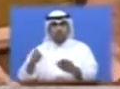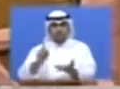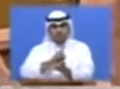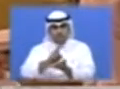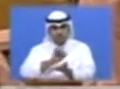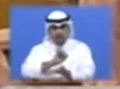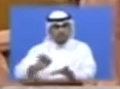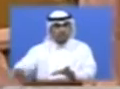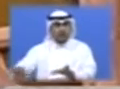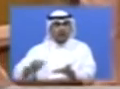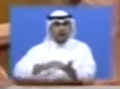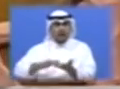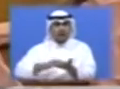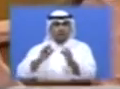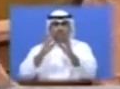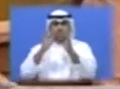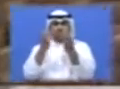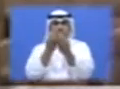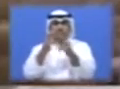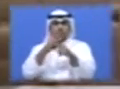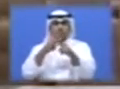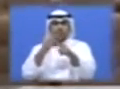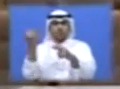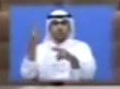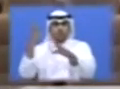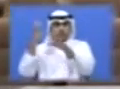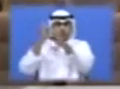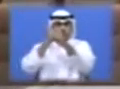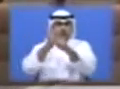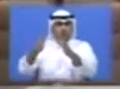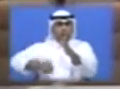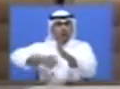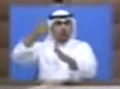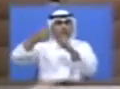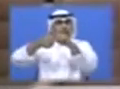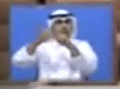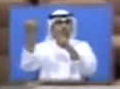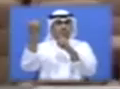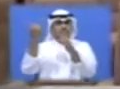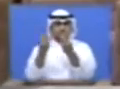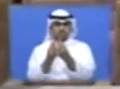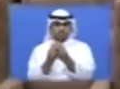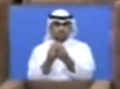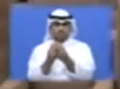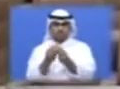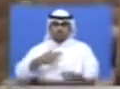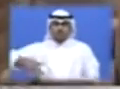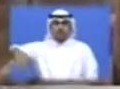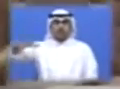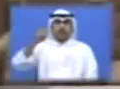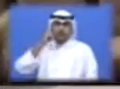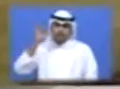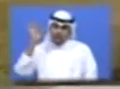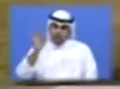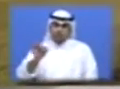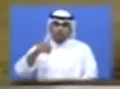حيث تآزرت هذه العوامل على قيام صيغة من الممارسة الديمقراطية نابعة من تجربة هذا الوطن